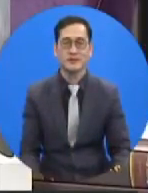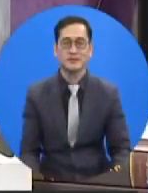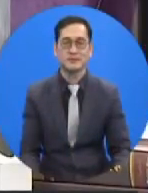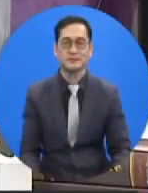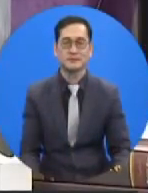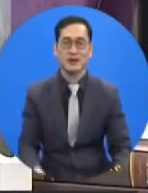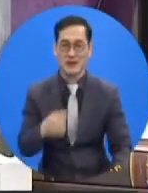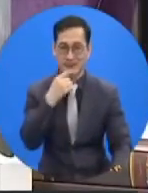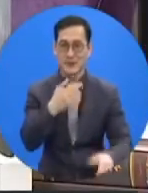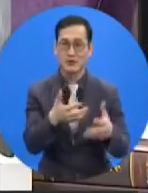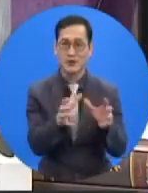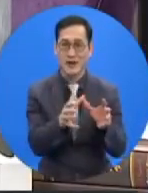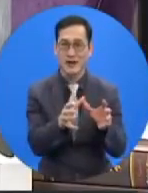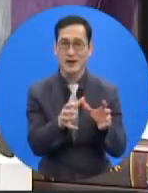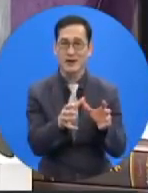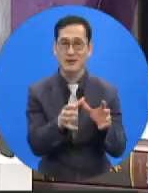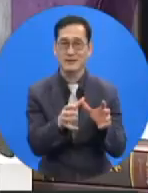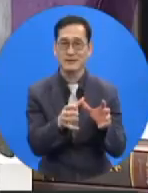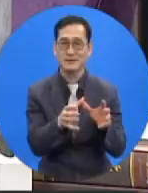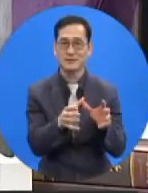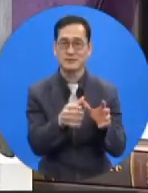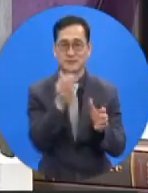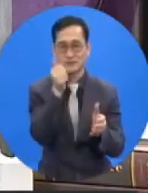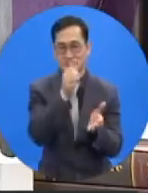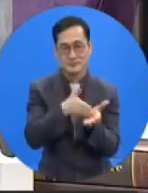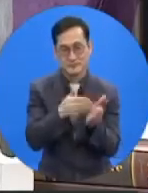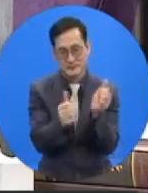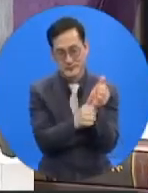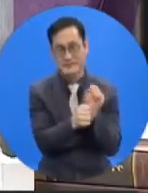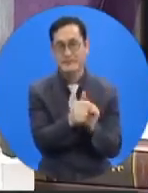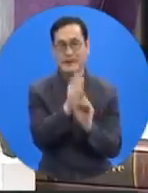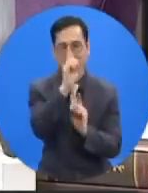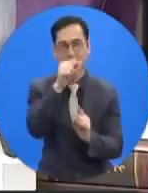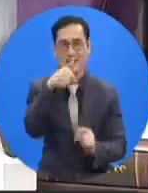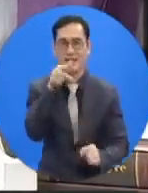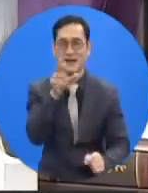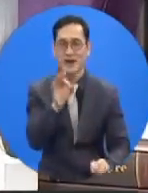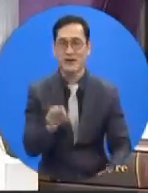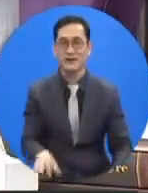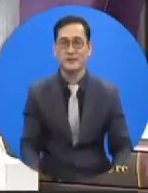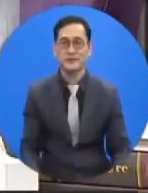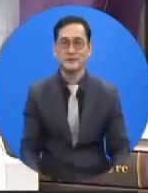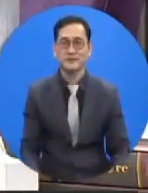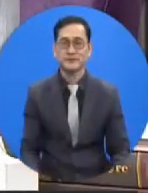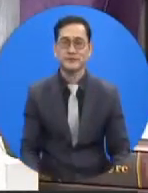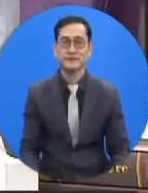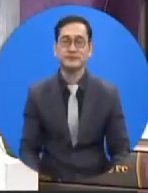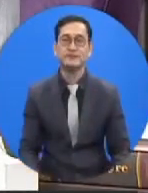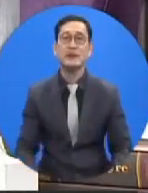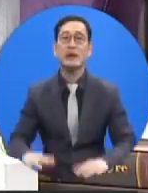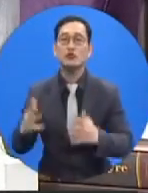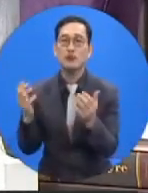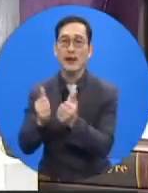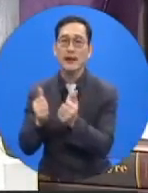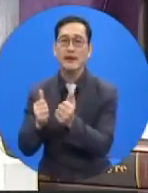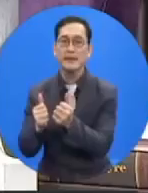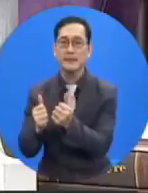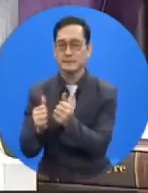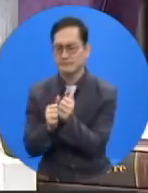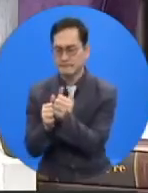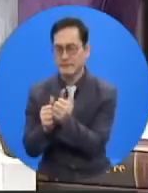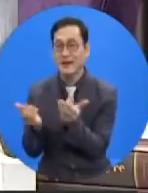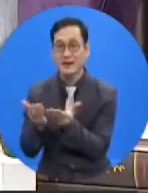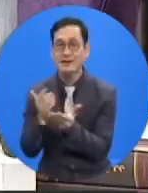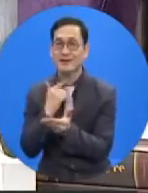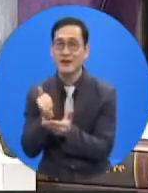시사평론가이자 민주당 선대위의 상근부 대변인 맡고 계신 이경 평론가님 모셨습니다. 반갑습니다. 그리고 25년 국회 전문가입니다. 공간과